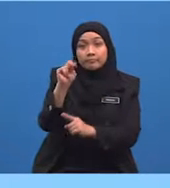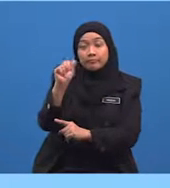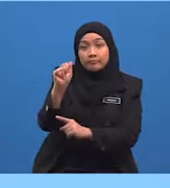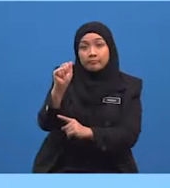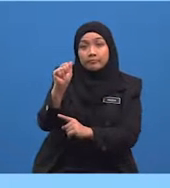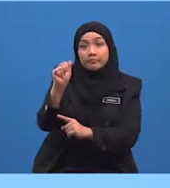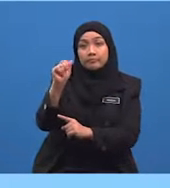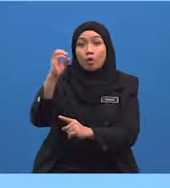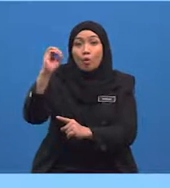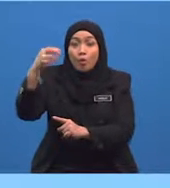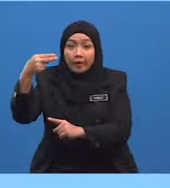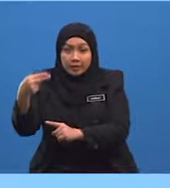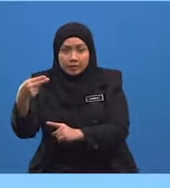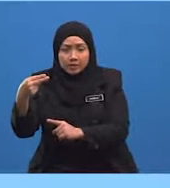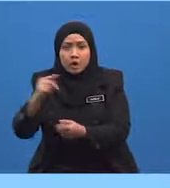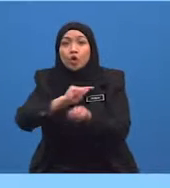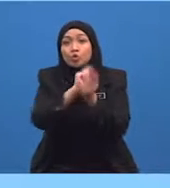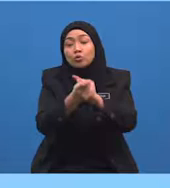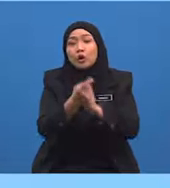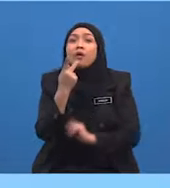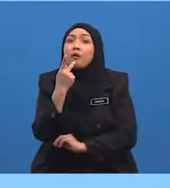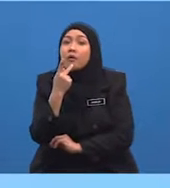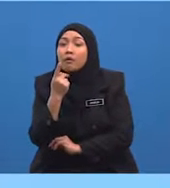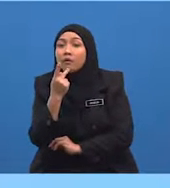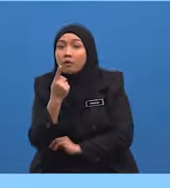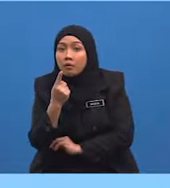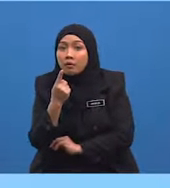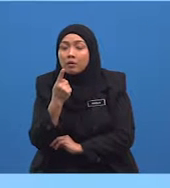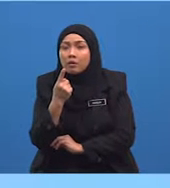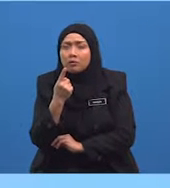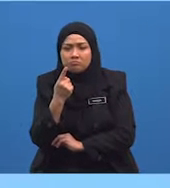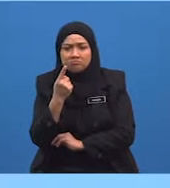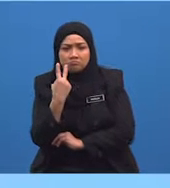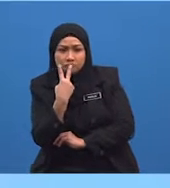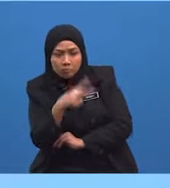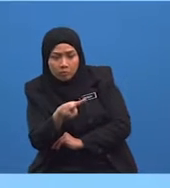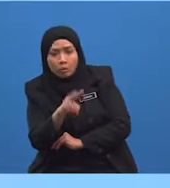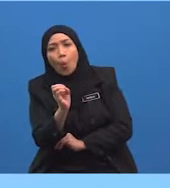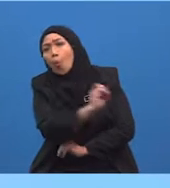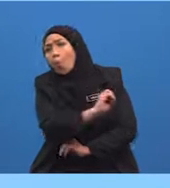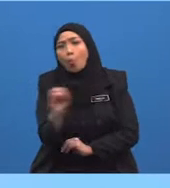berubah warna daripada merah jambu kepada tidak berwarna.